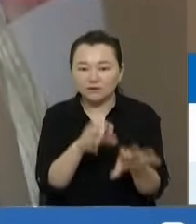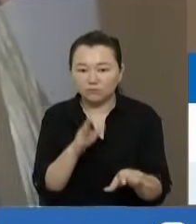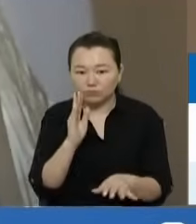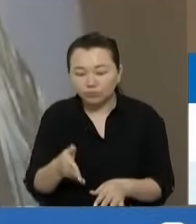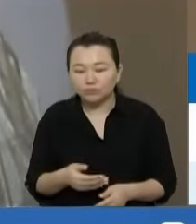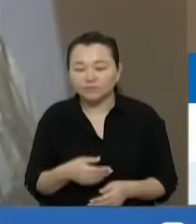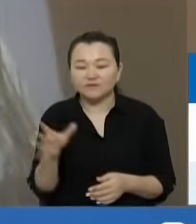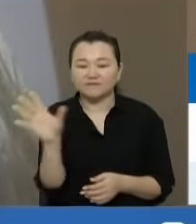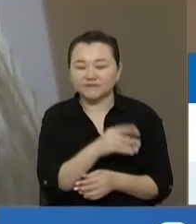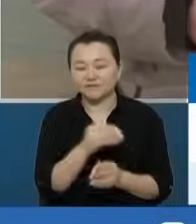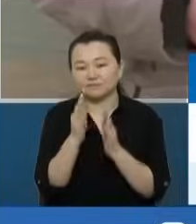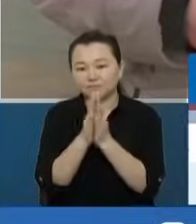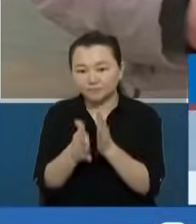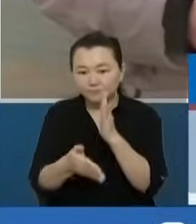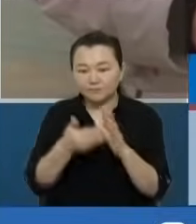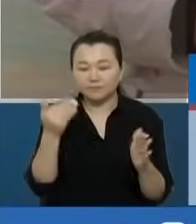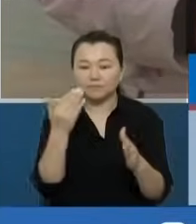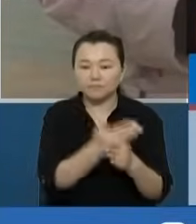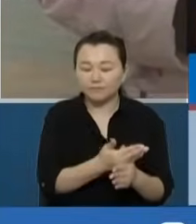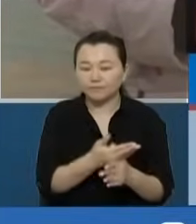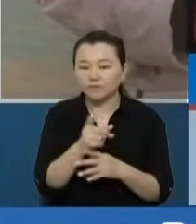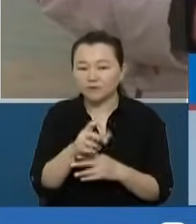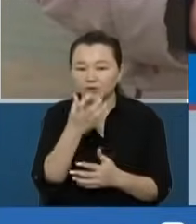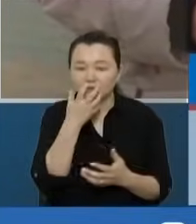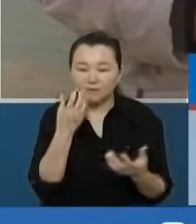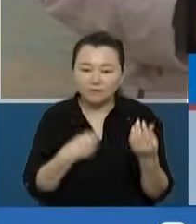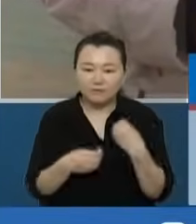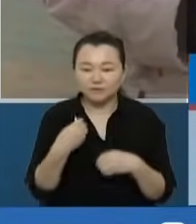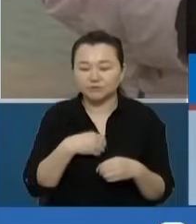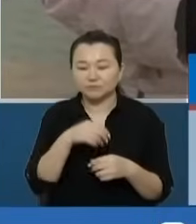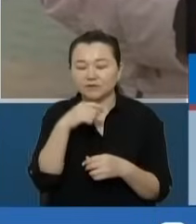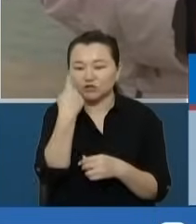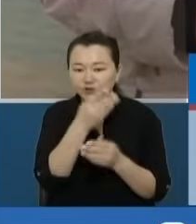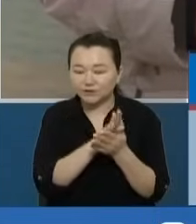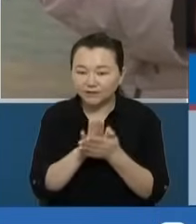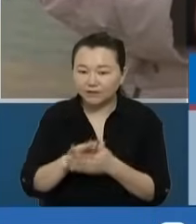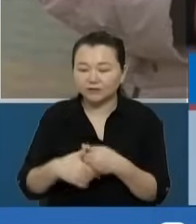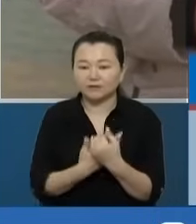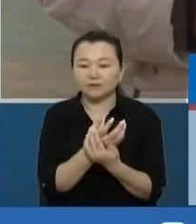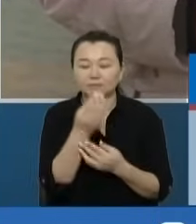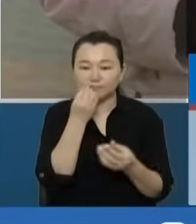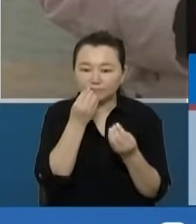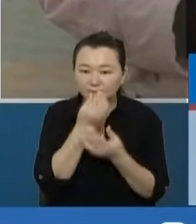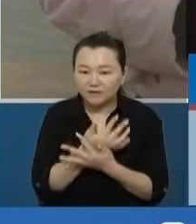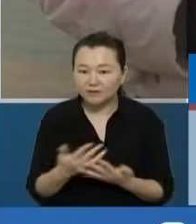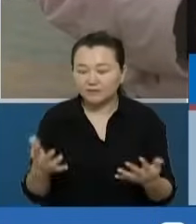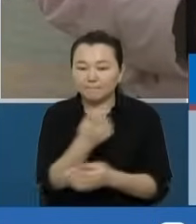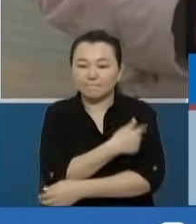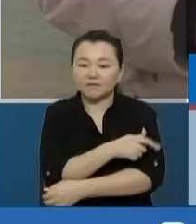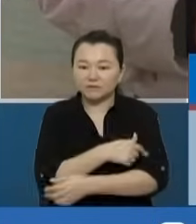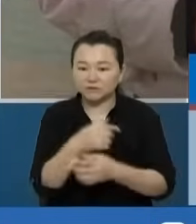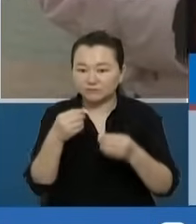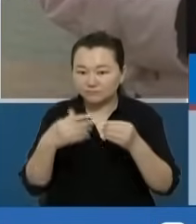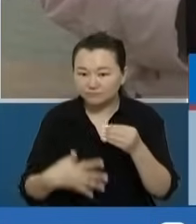ну, всех призываю помочь. В приоритете теплая одежда, предметы личной гигиены, продукты питания, медицинские